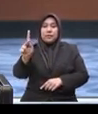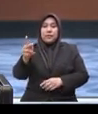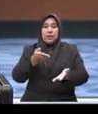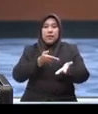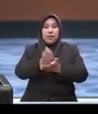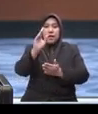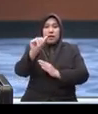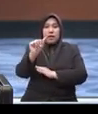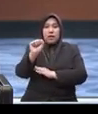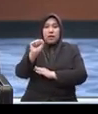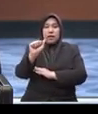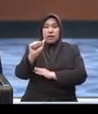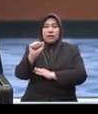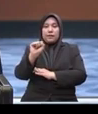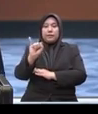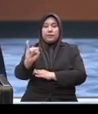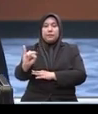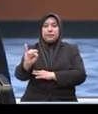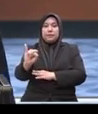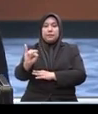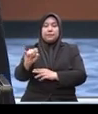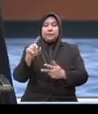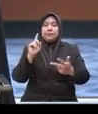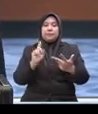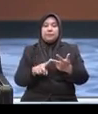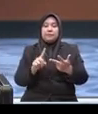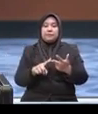dalam empirik tadi ketiga